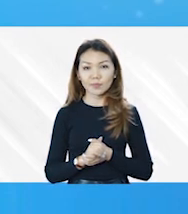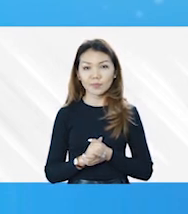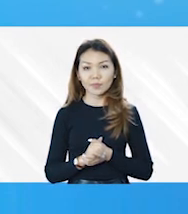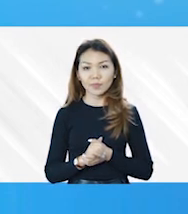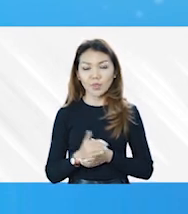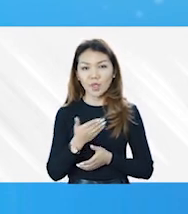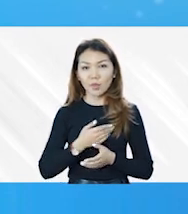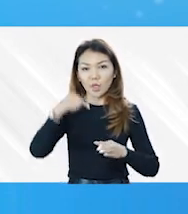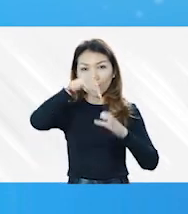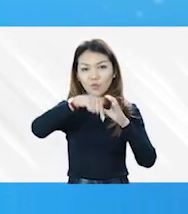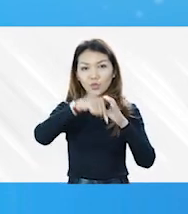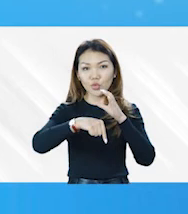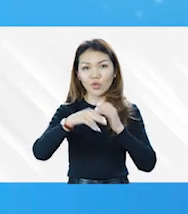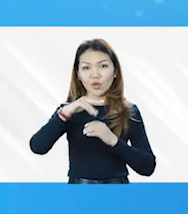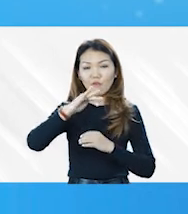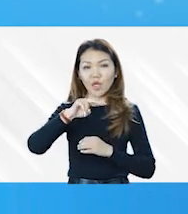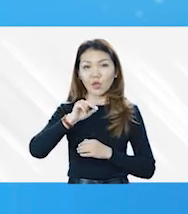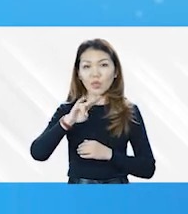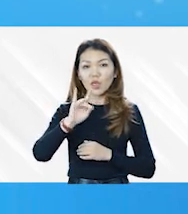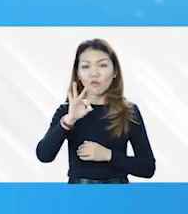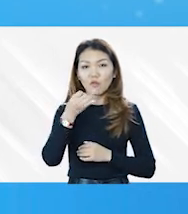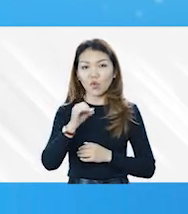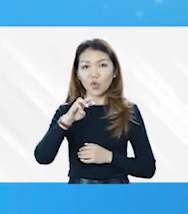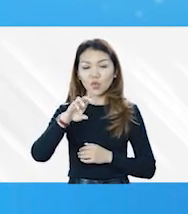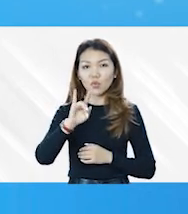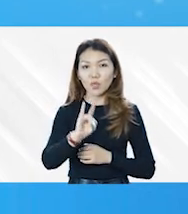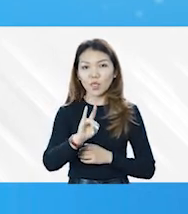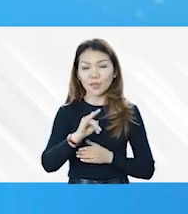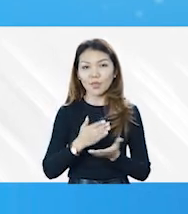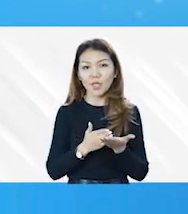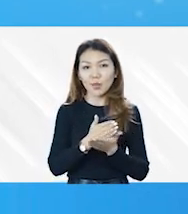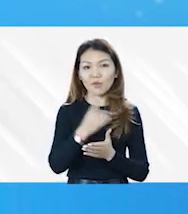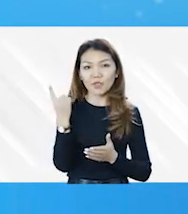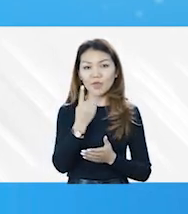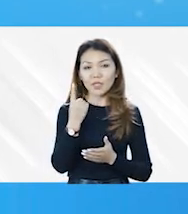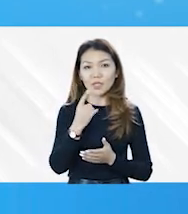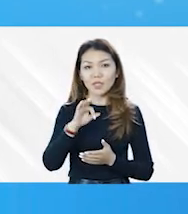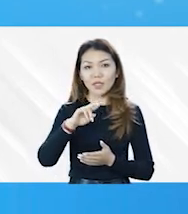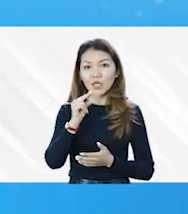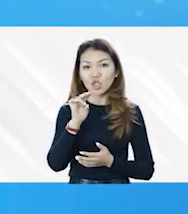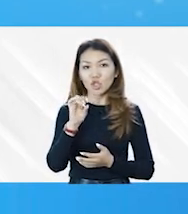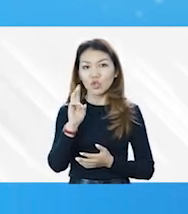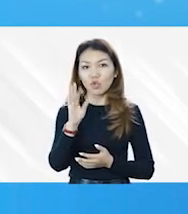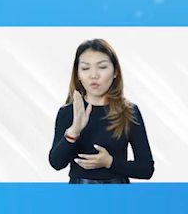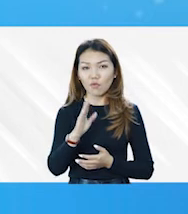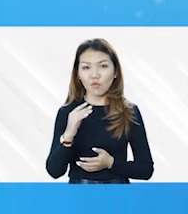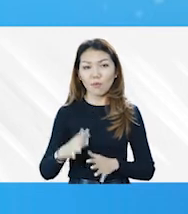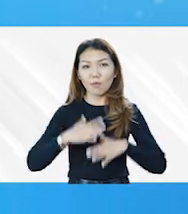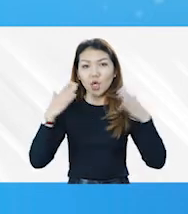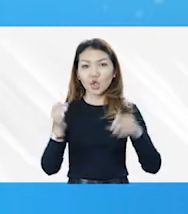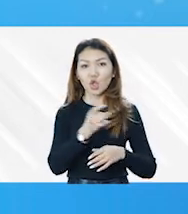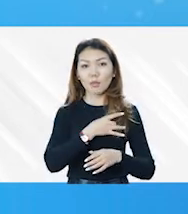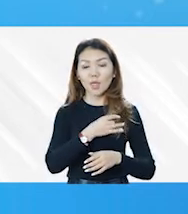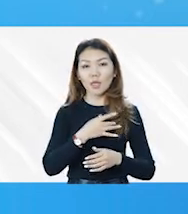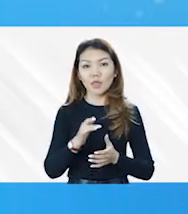Мы находимся внутри фаллопиевой трубы и направляемся в один из яичников. Огромное белое пятно – это